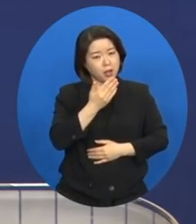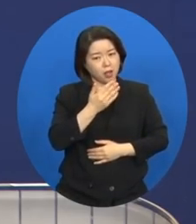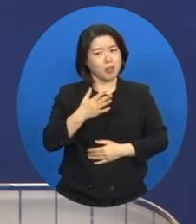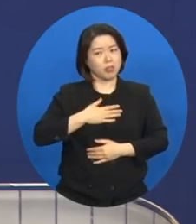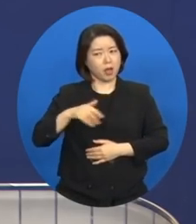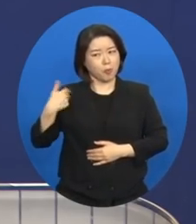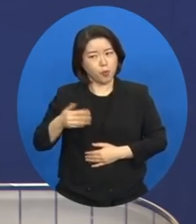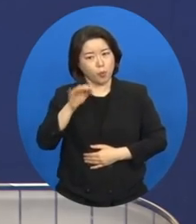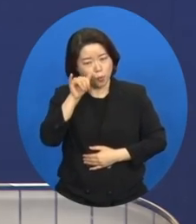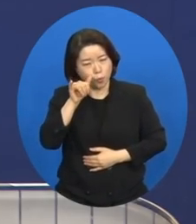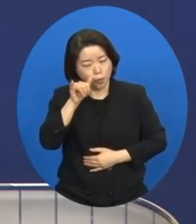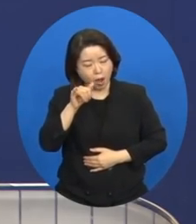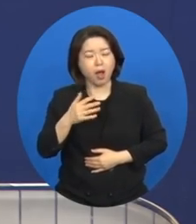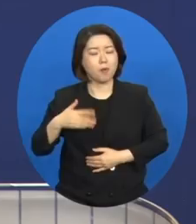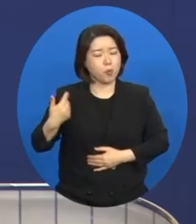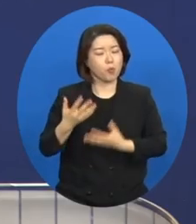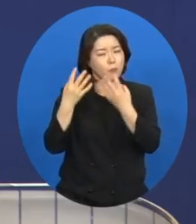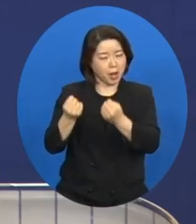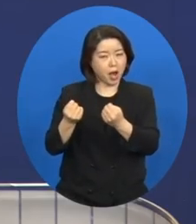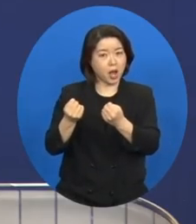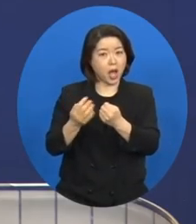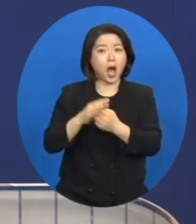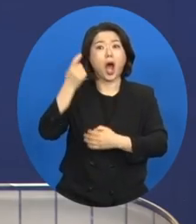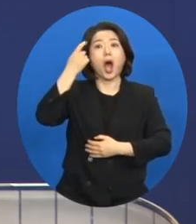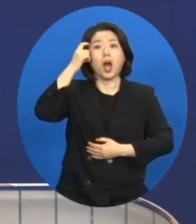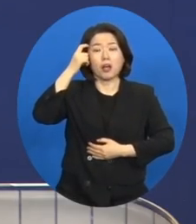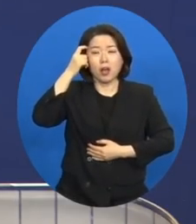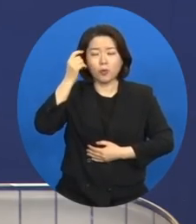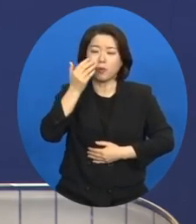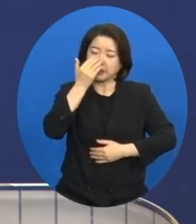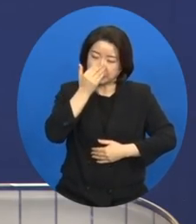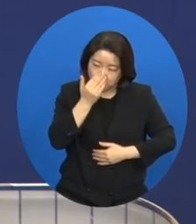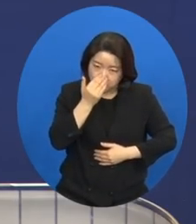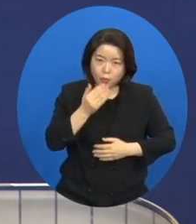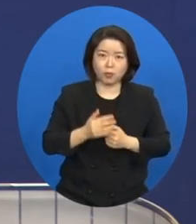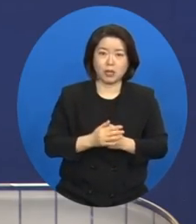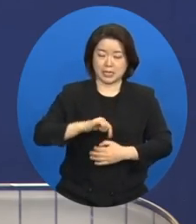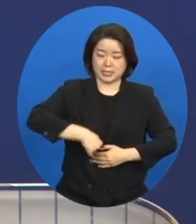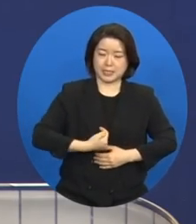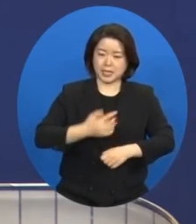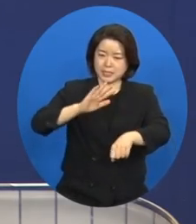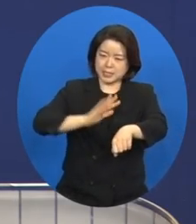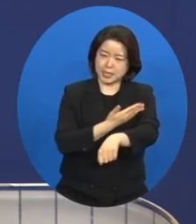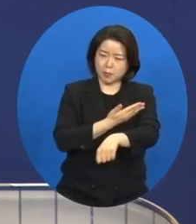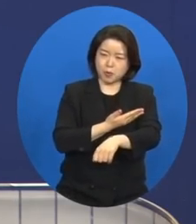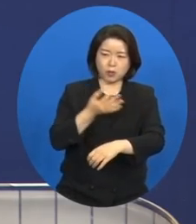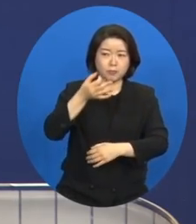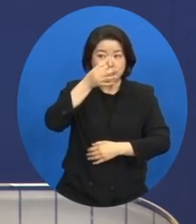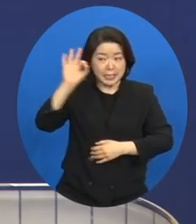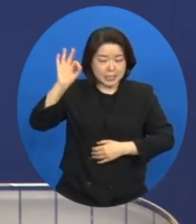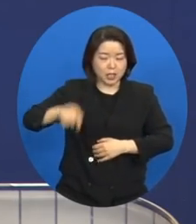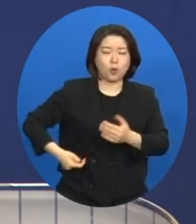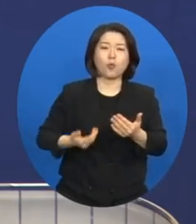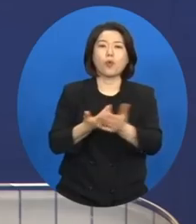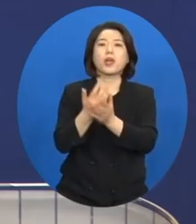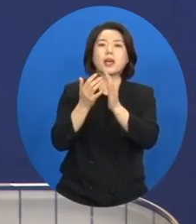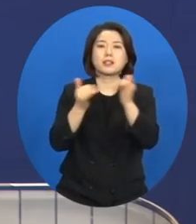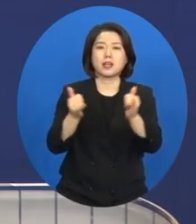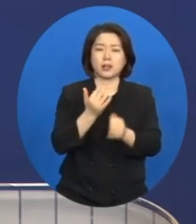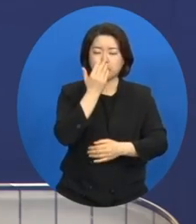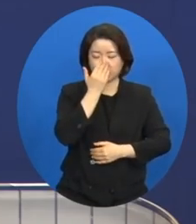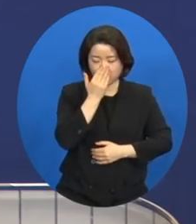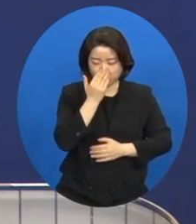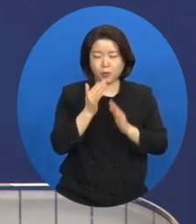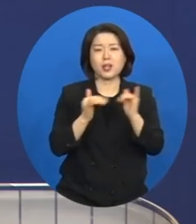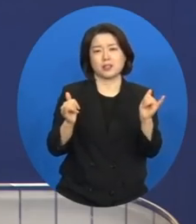내가 모르는 것이 많지. 라고 겸손하게 또한 자신의 잘못을 회개하는 사람이 겸손한 사람이라는 거죠. 그